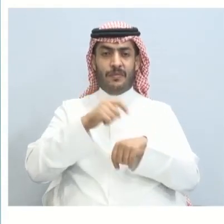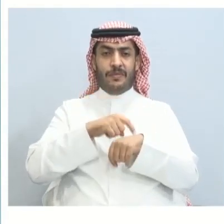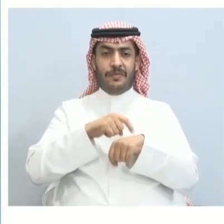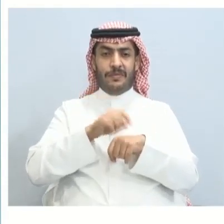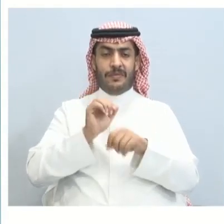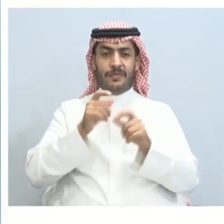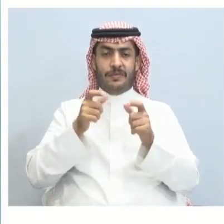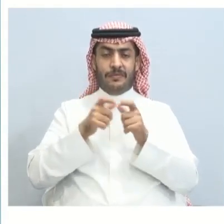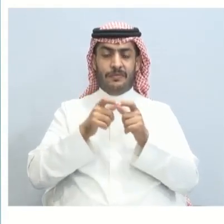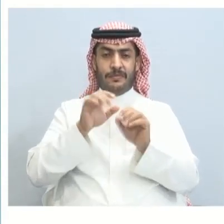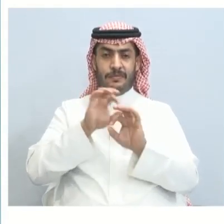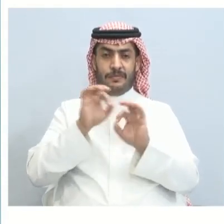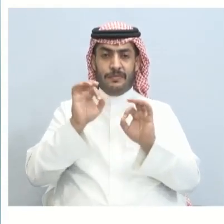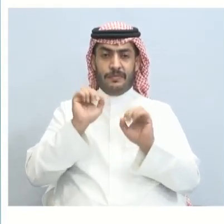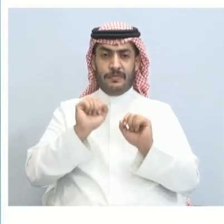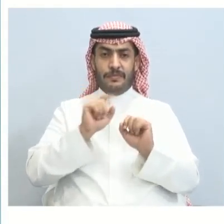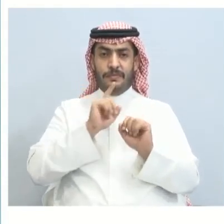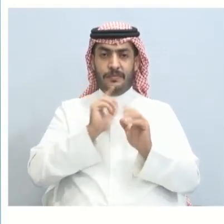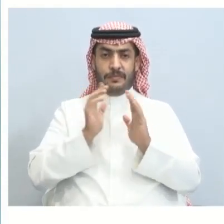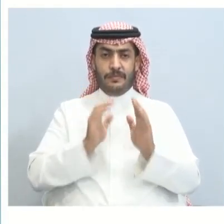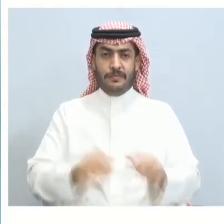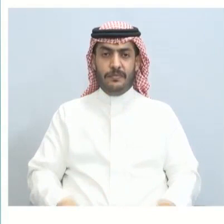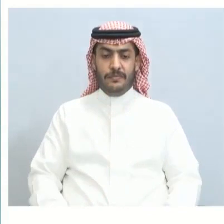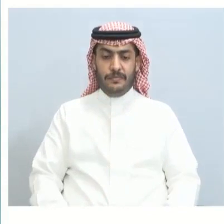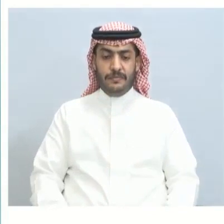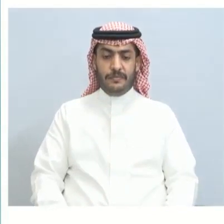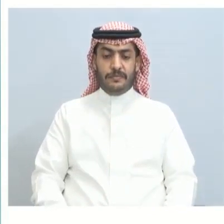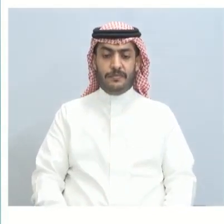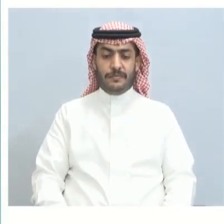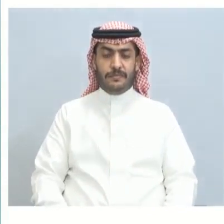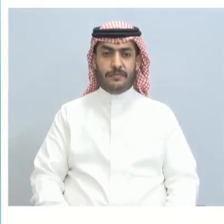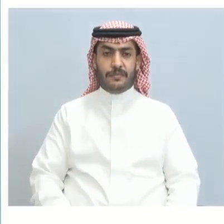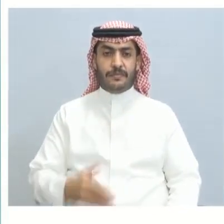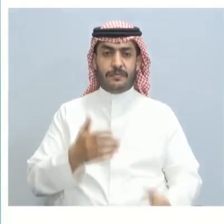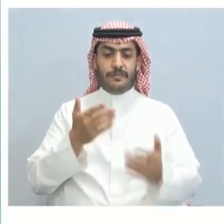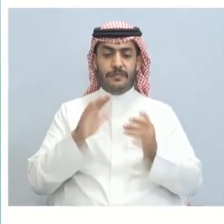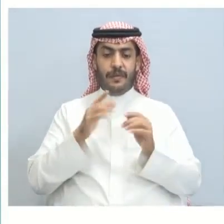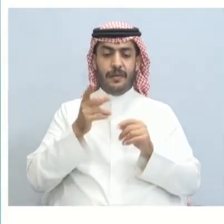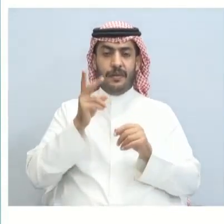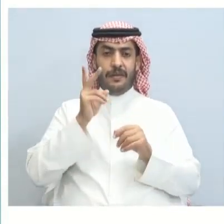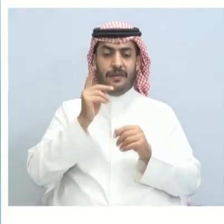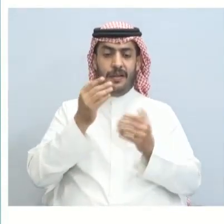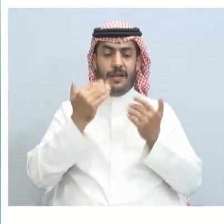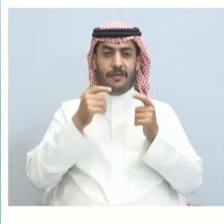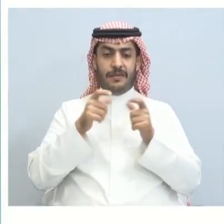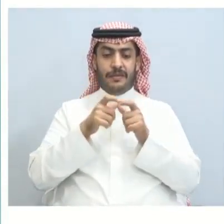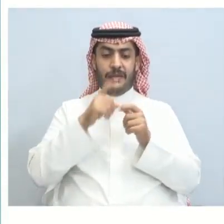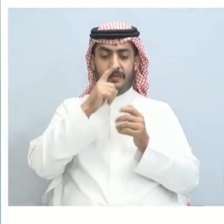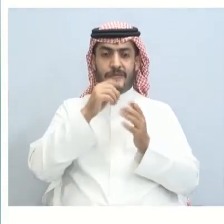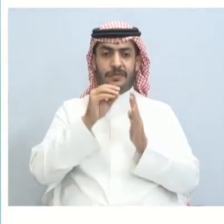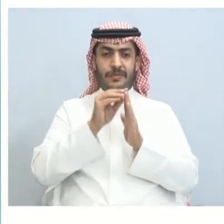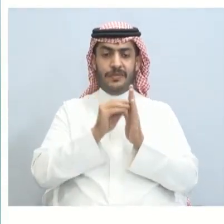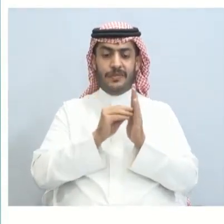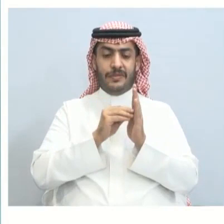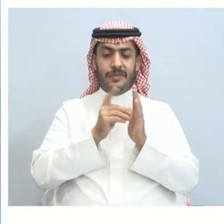في اثناء الاجتماع ونتاكد من وجودها ايضا اعداد سجل للحضور تامين